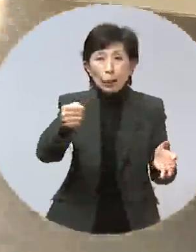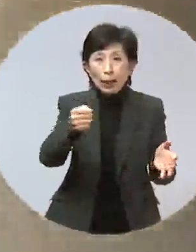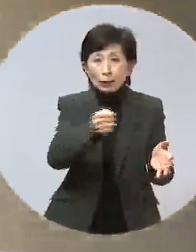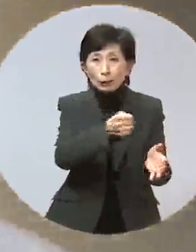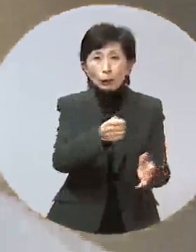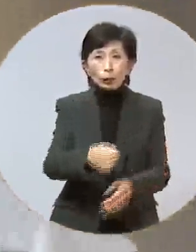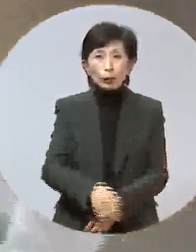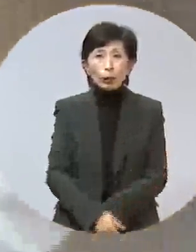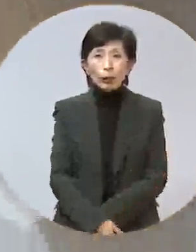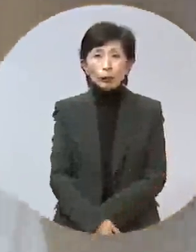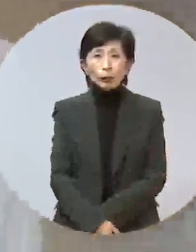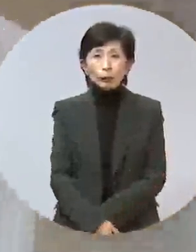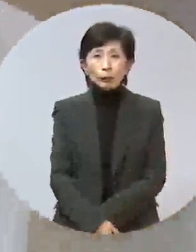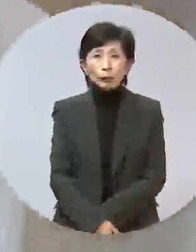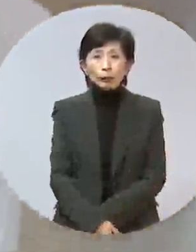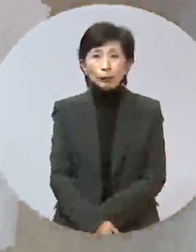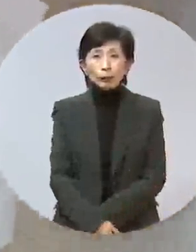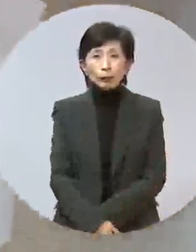ます。